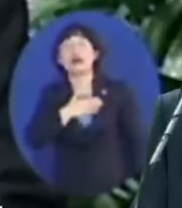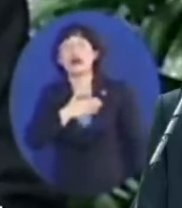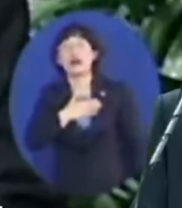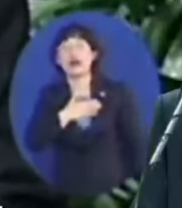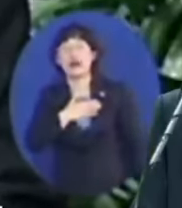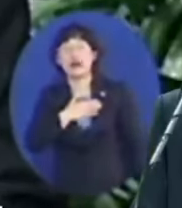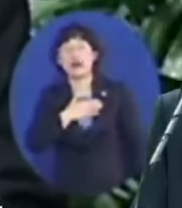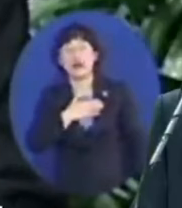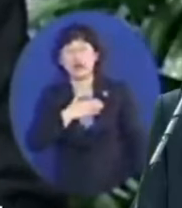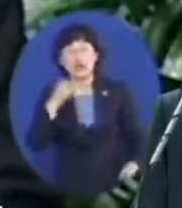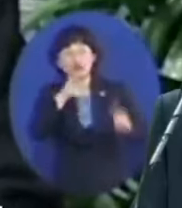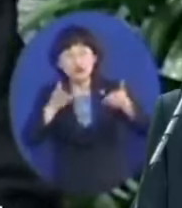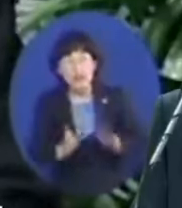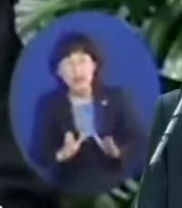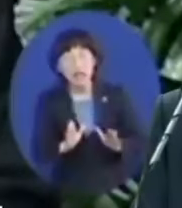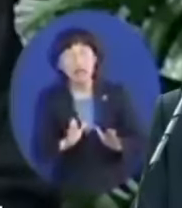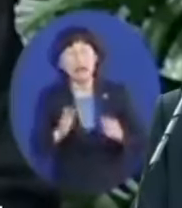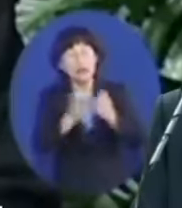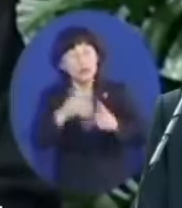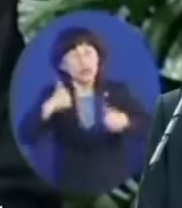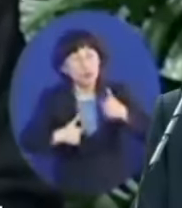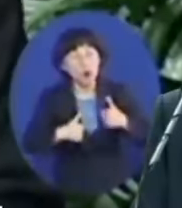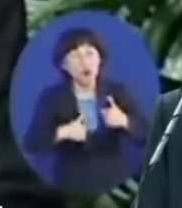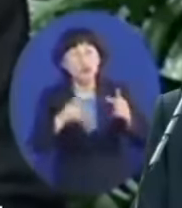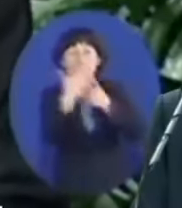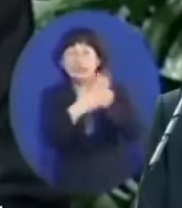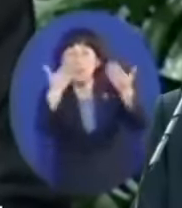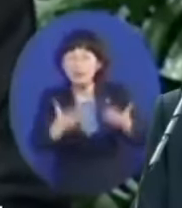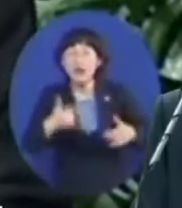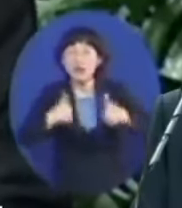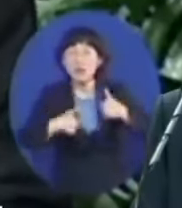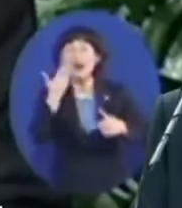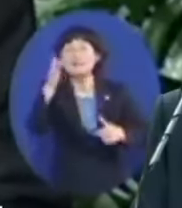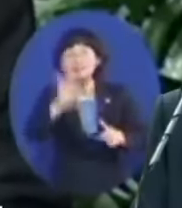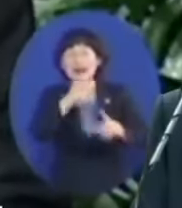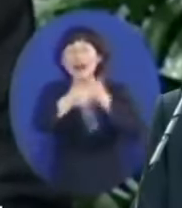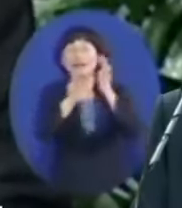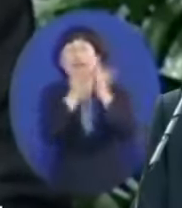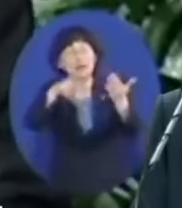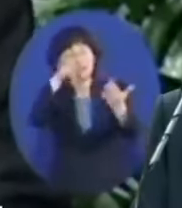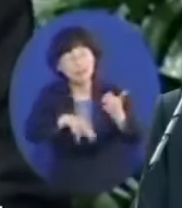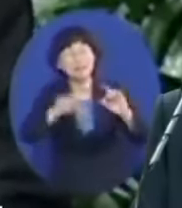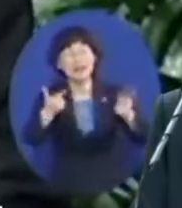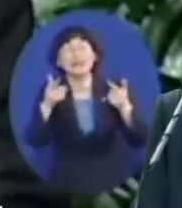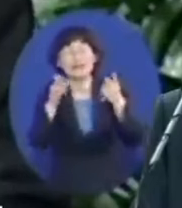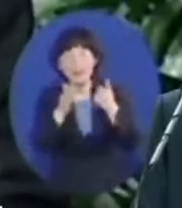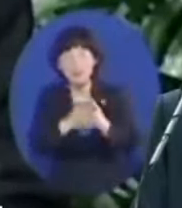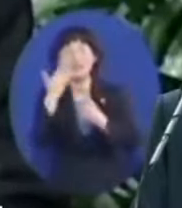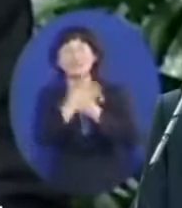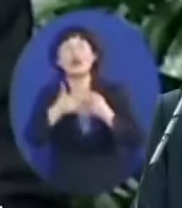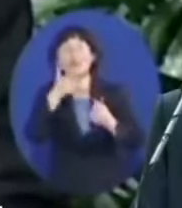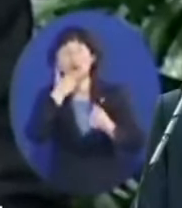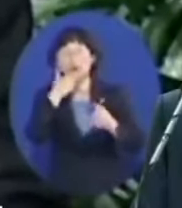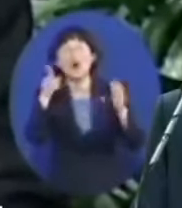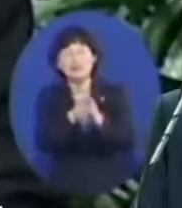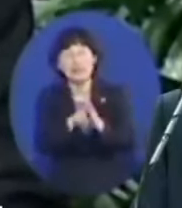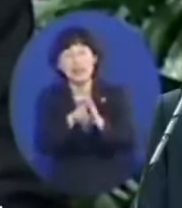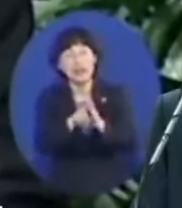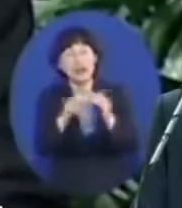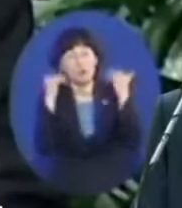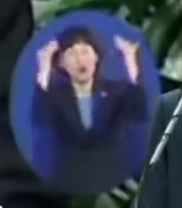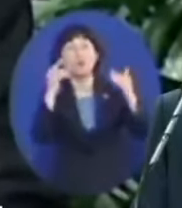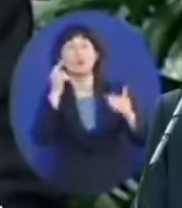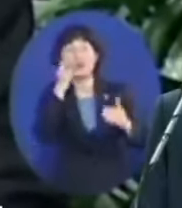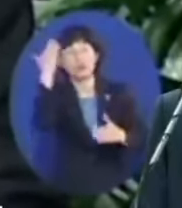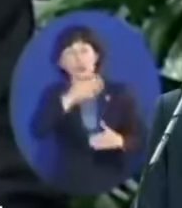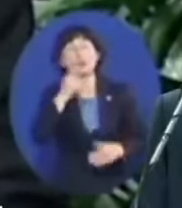중생했다고 기뻐하고 기도해서 은혜 받았다고 기뻐하지만은 성경을 안 읽어서 은혜가 없고 신앙이 자라지 못하고 성결하지